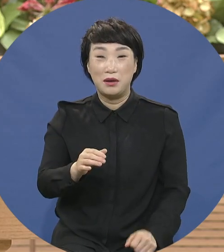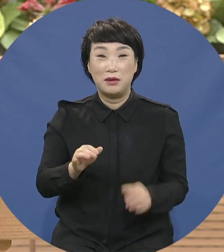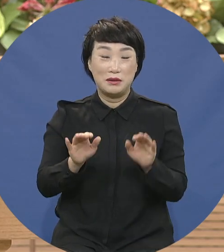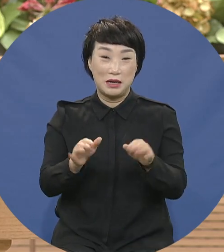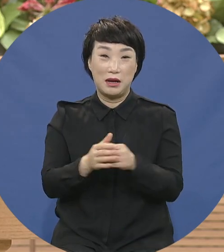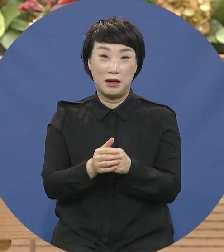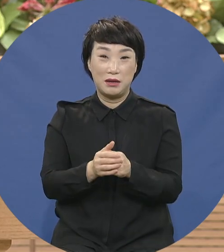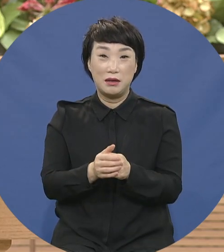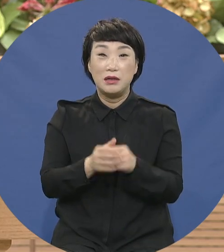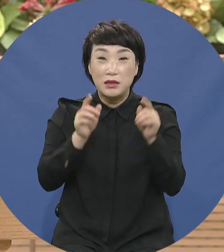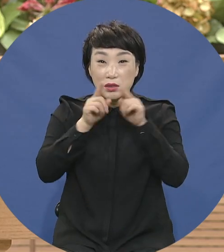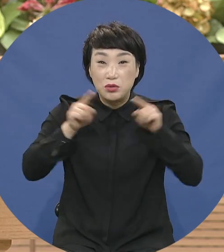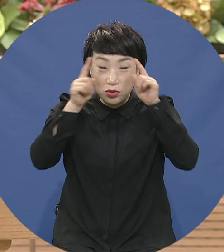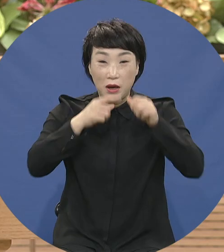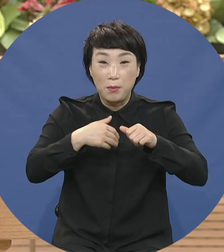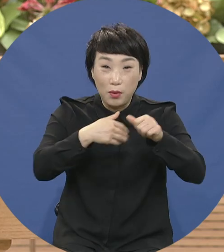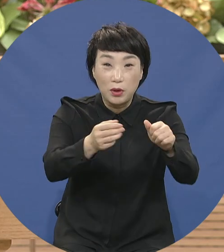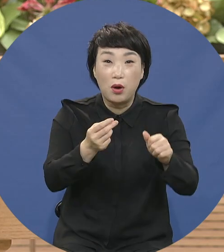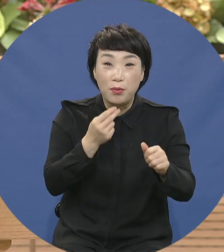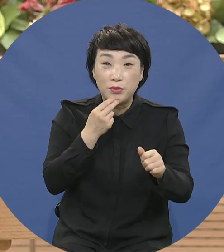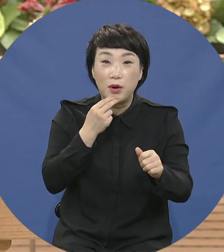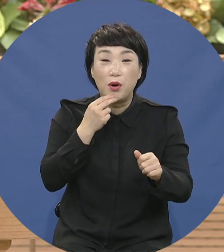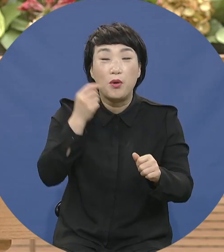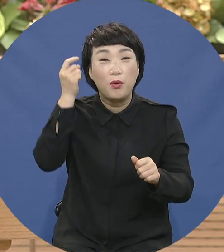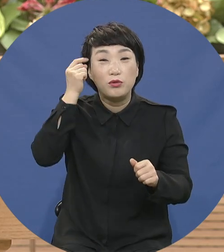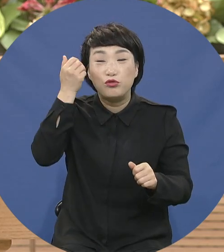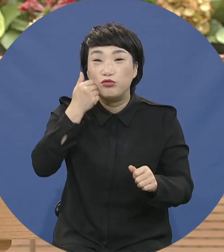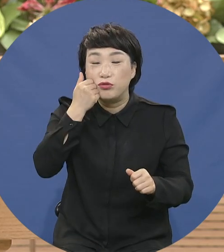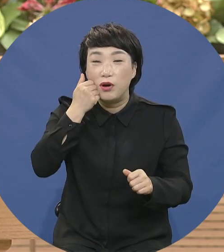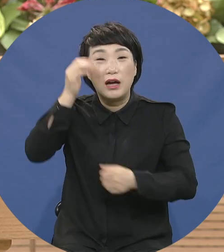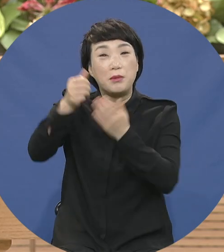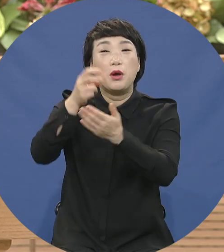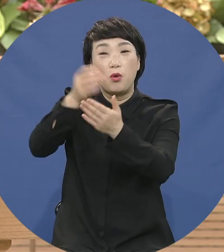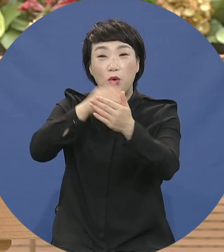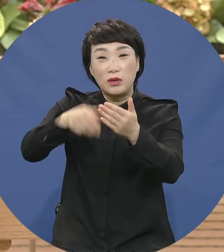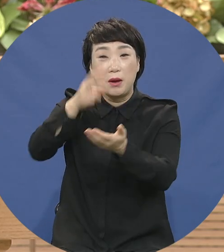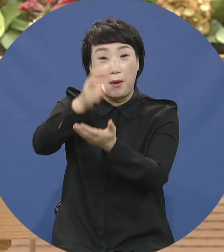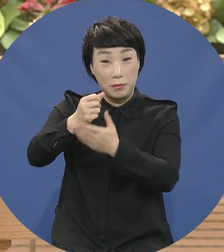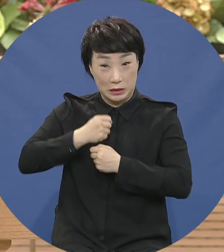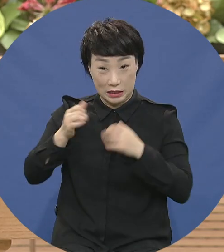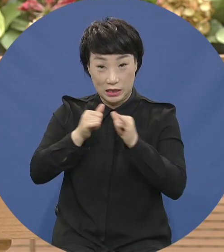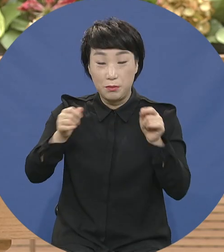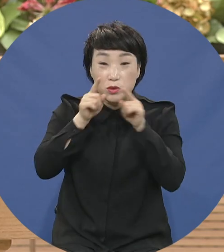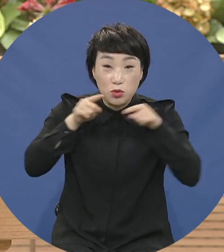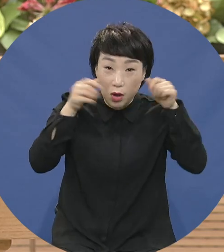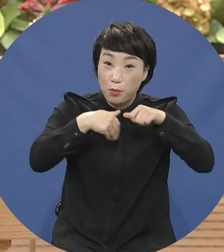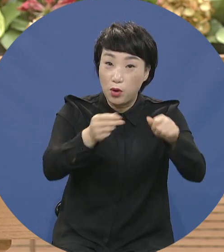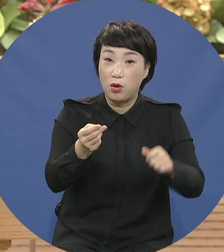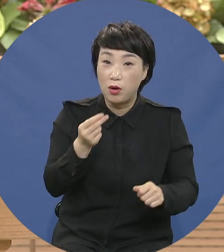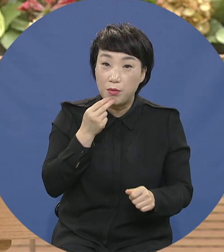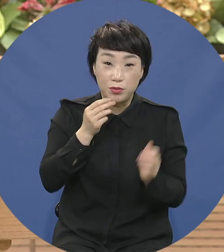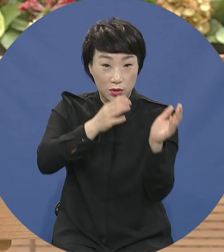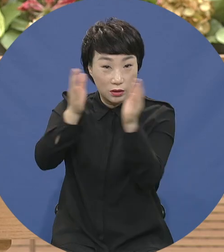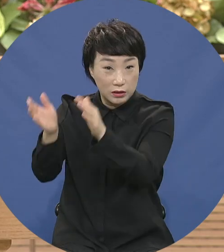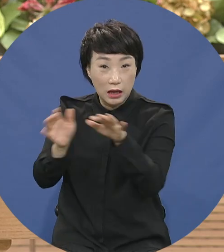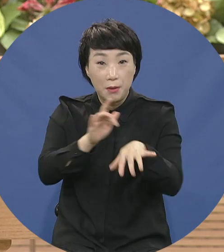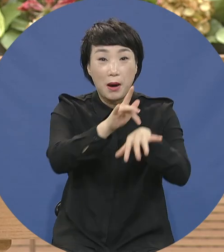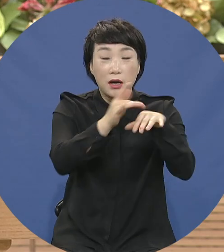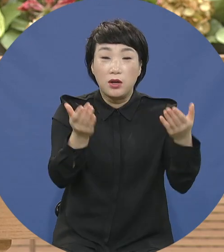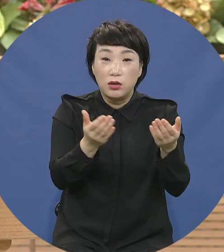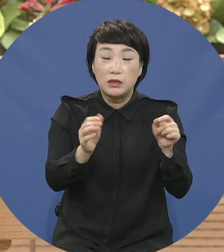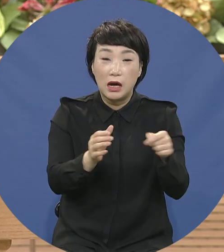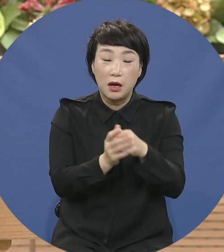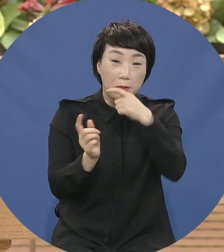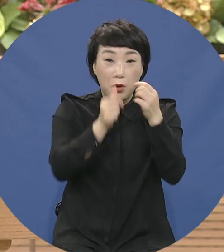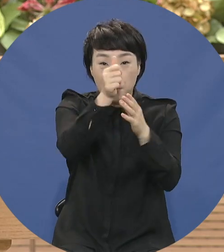절대로 하나님의 공의의 법을 지킨 자를 안 보냅니다. 그러나 마귀에 미혹당하여 지켜라 하는데